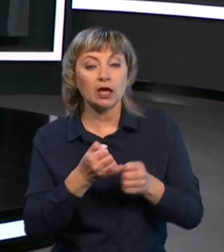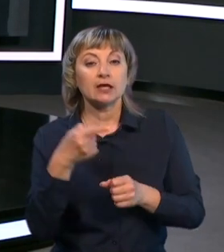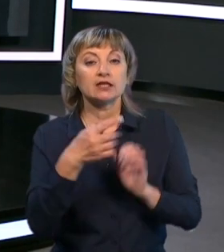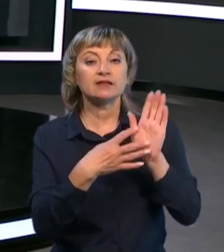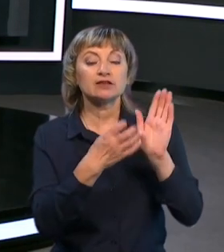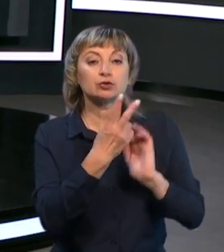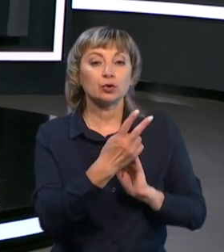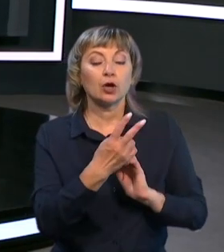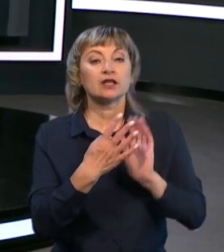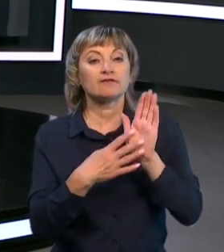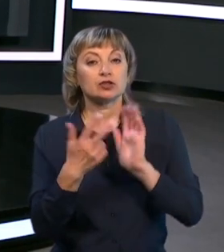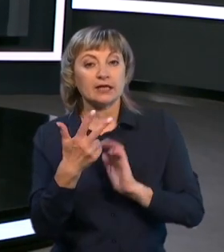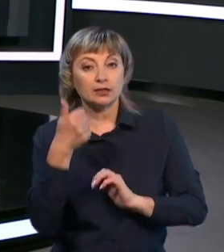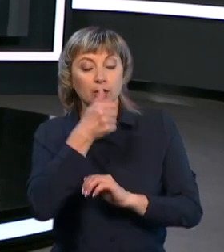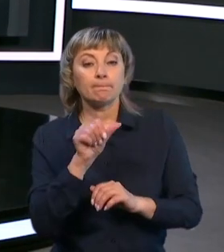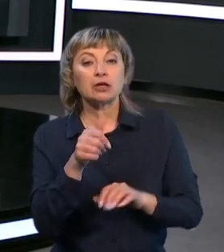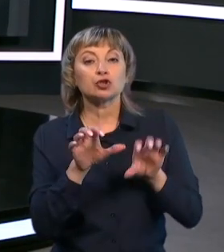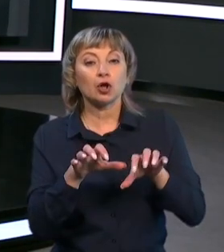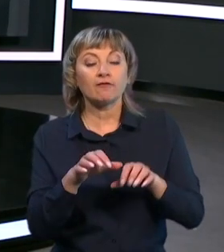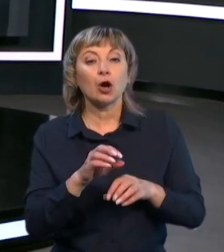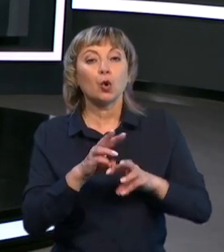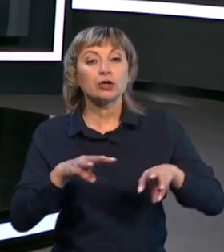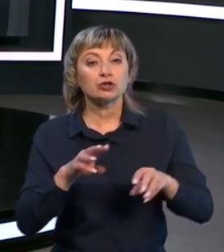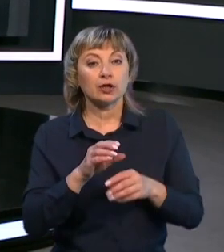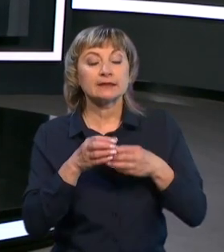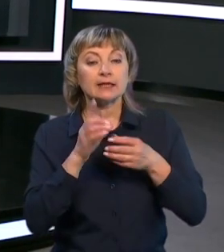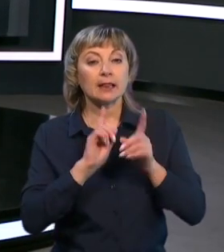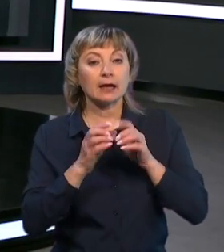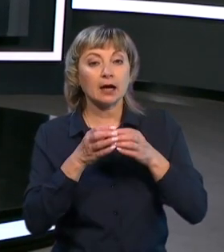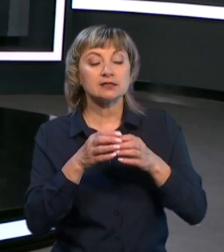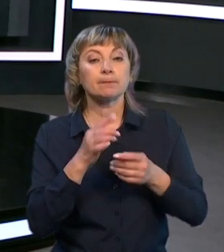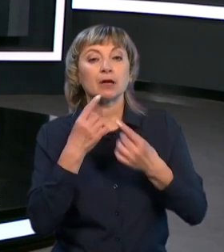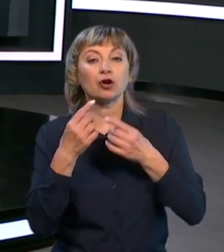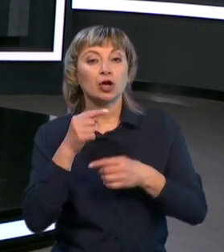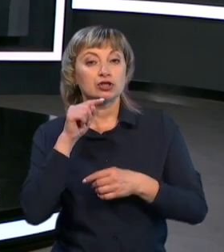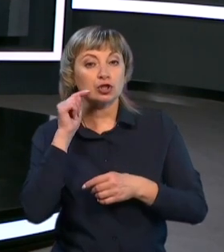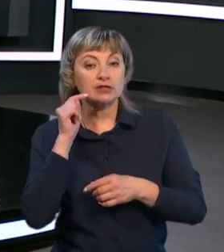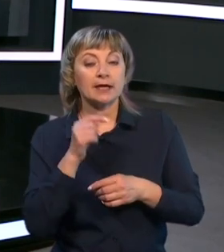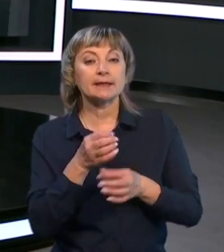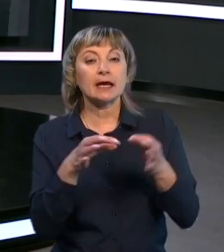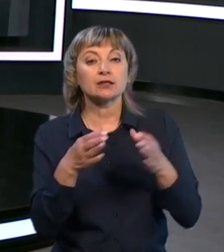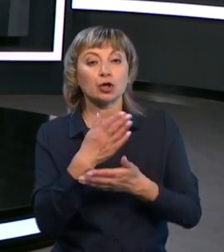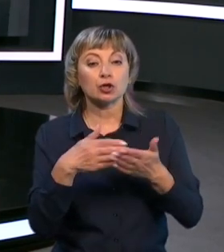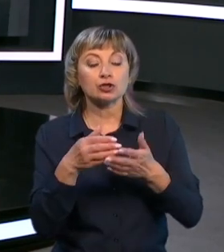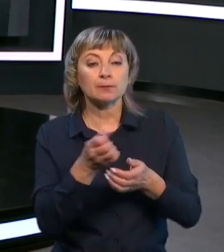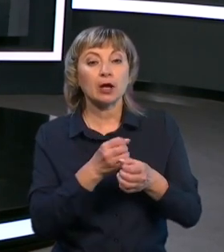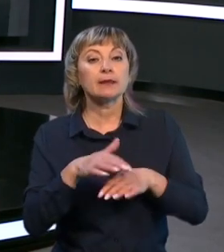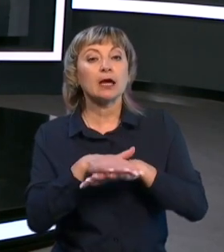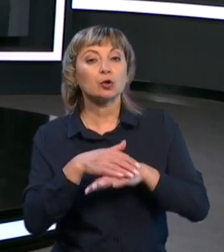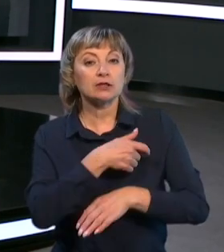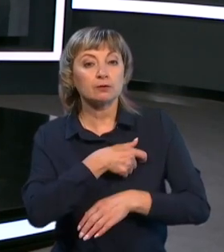1092-93 років перший Голова урядової делегації на переговорах з Росією щодо ядерного роззброєння і народний депутат